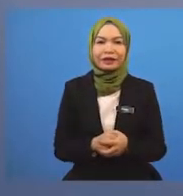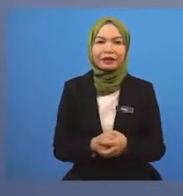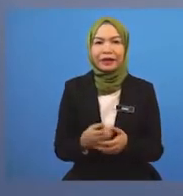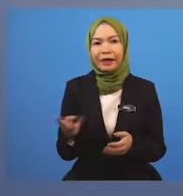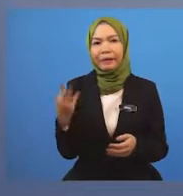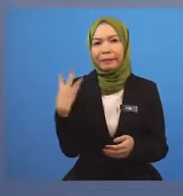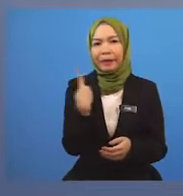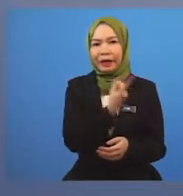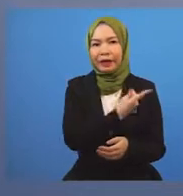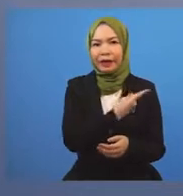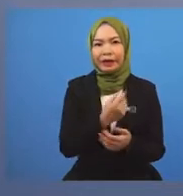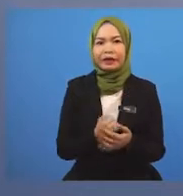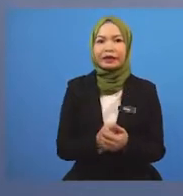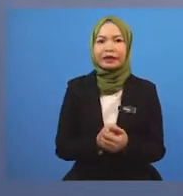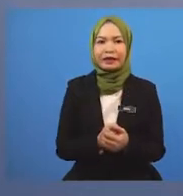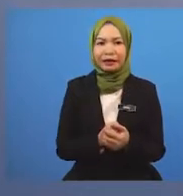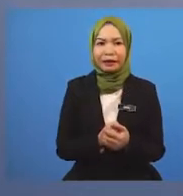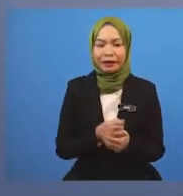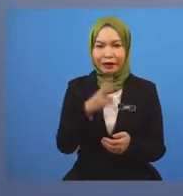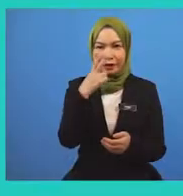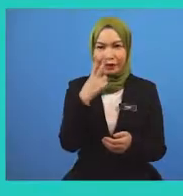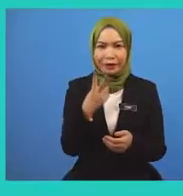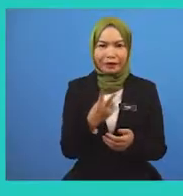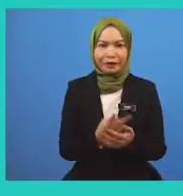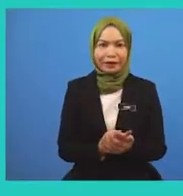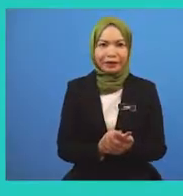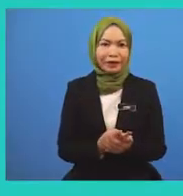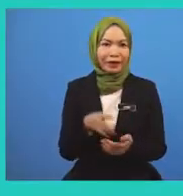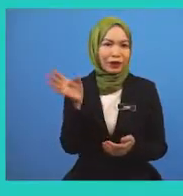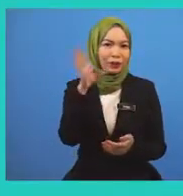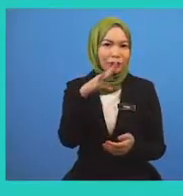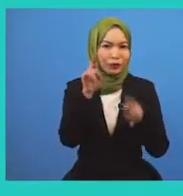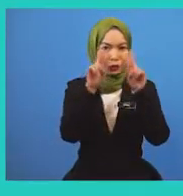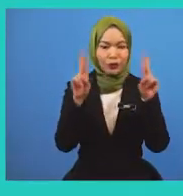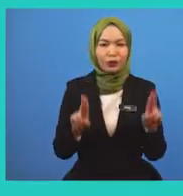mari kita ke segmen yang terakhir, iaitu Jom Uji Diri.